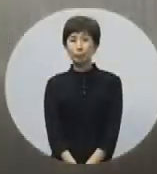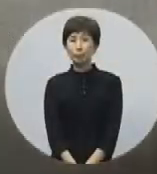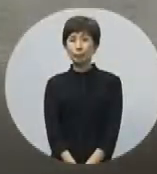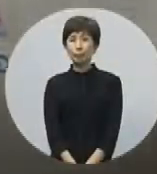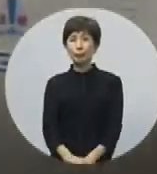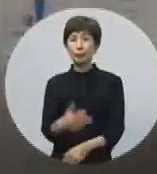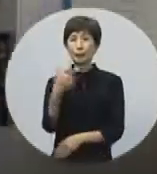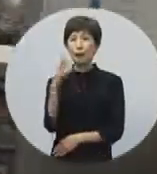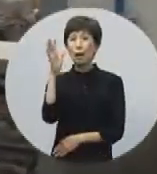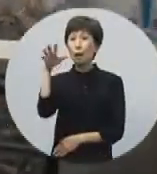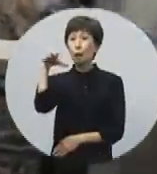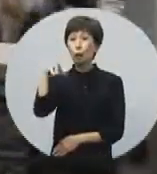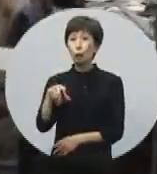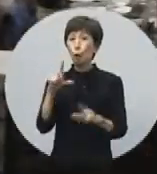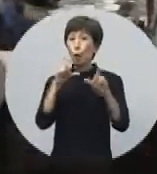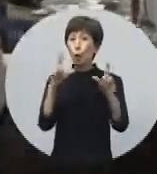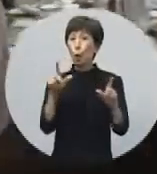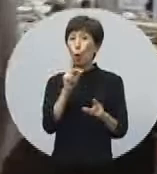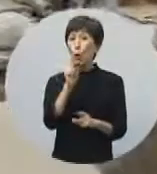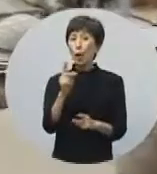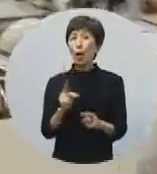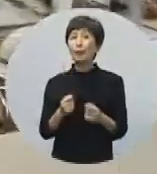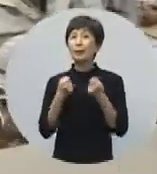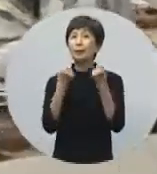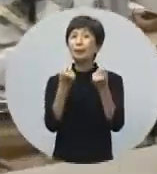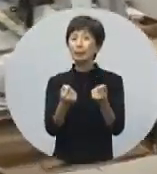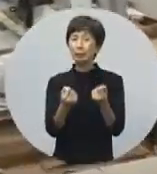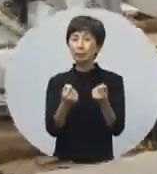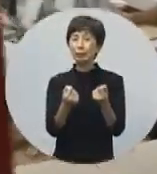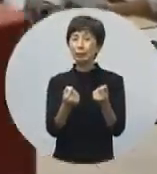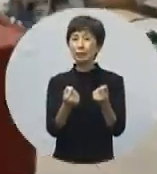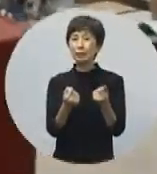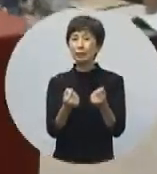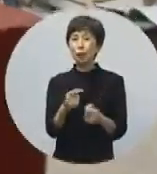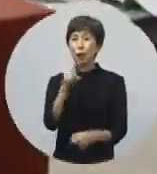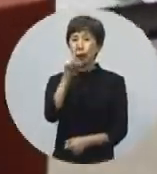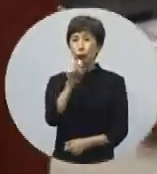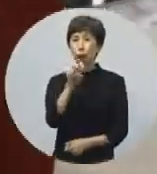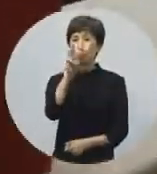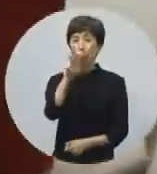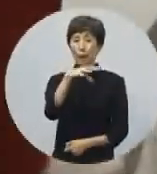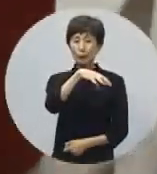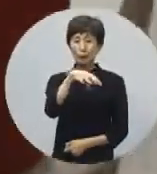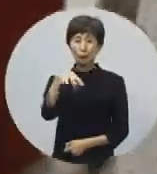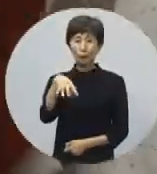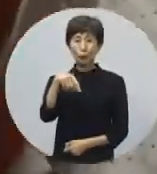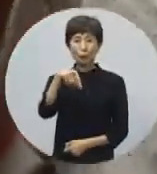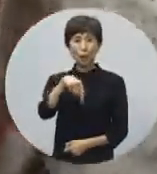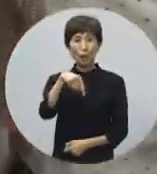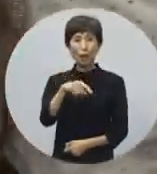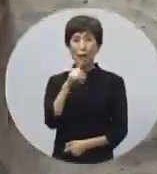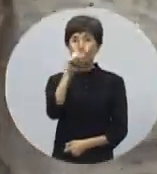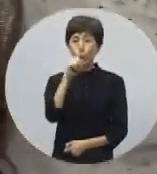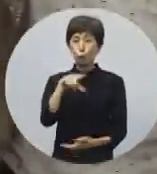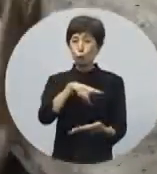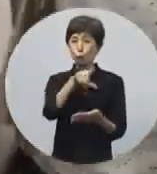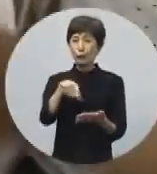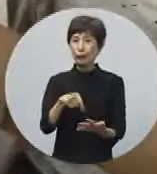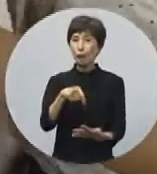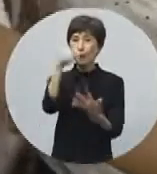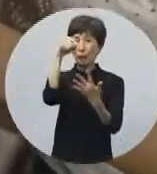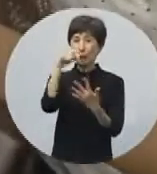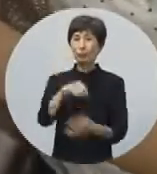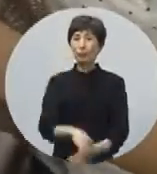今回も市役所の広報課へ行き、恒例のくじ引きで13地区の中から一つを選びます。